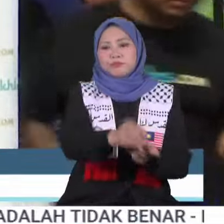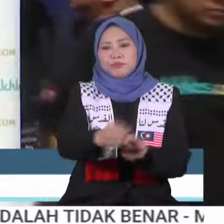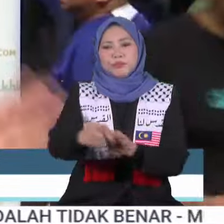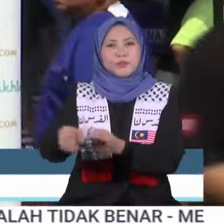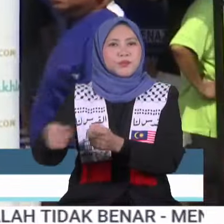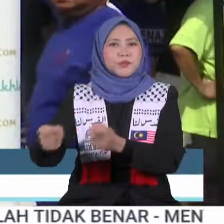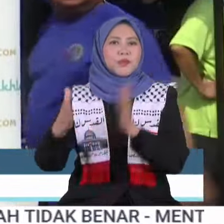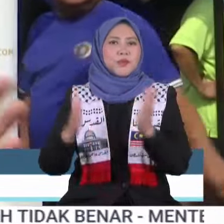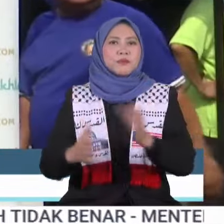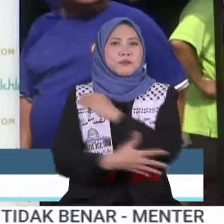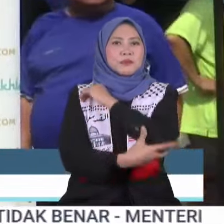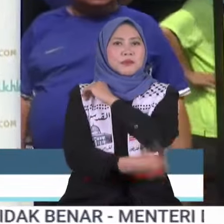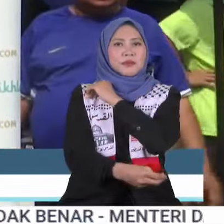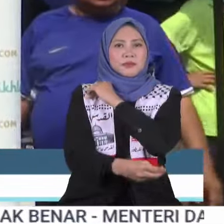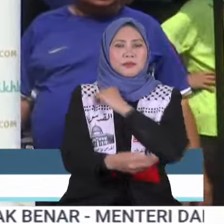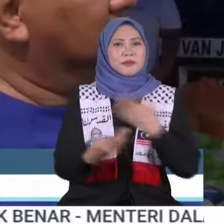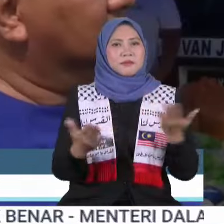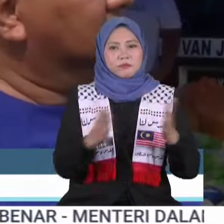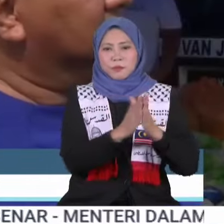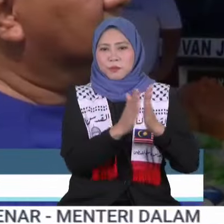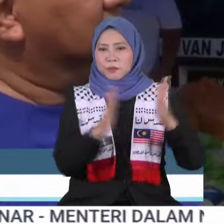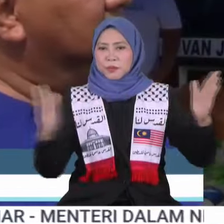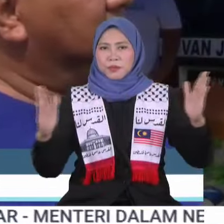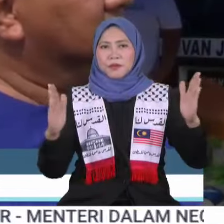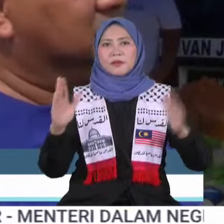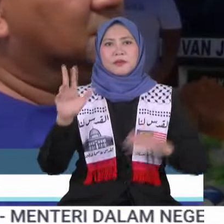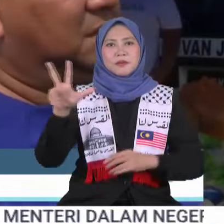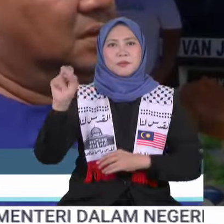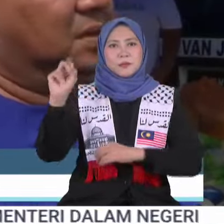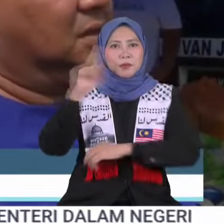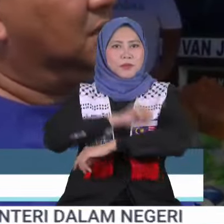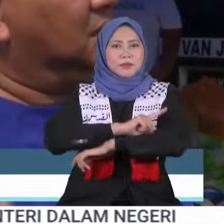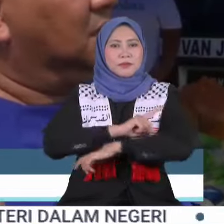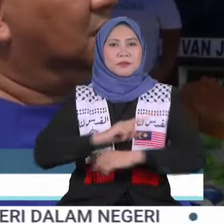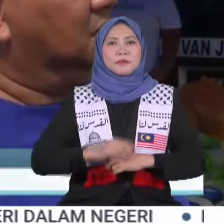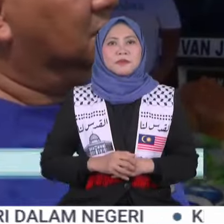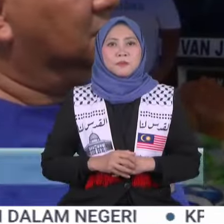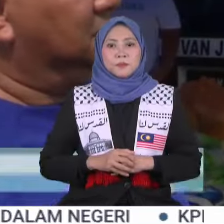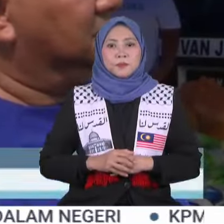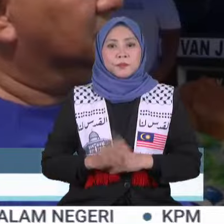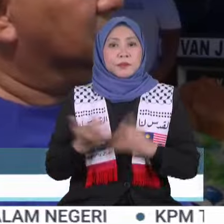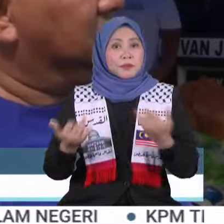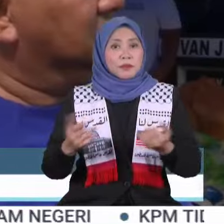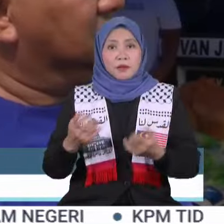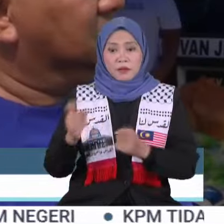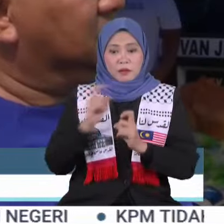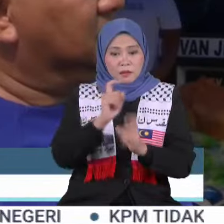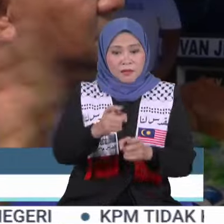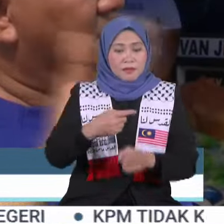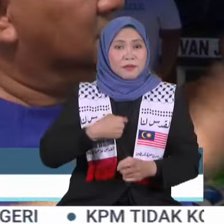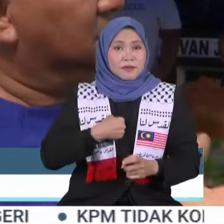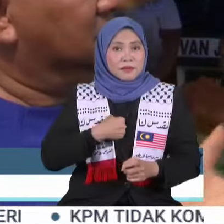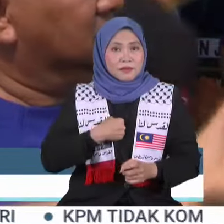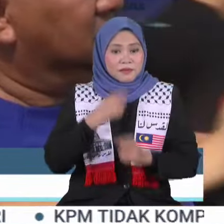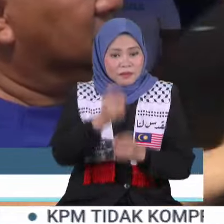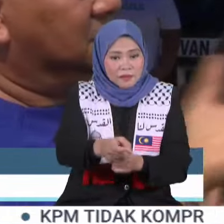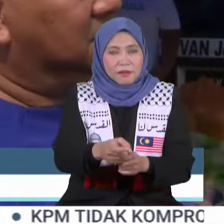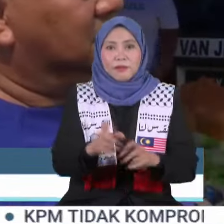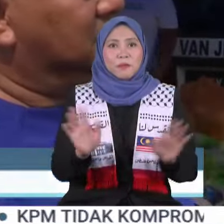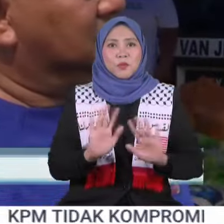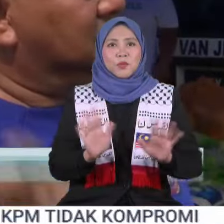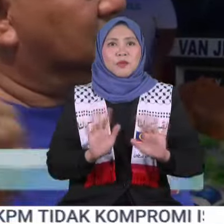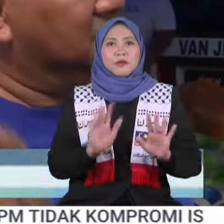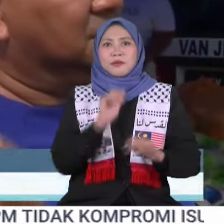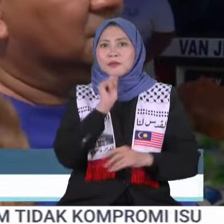kami menjalankan prr untuk 30 hari tu hari in yang kita bawa ni bukan bukan hadiah daripada saya bukan hadiah daripada